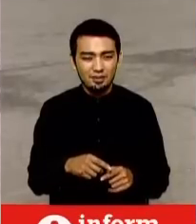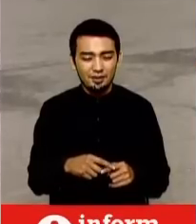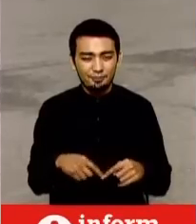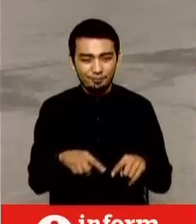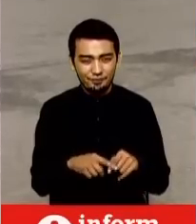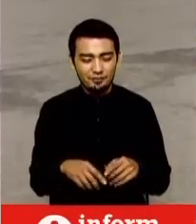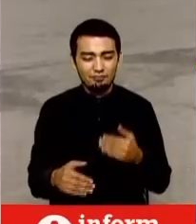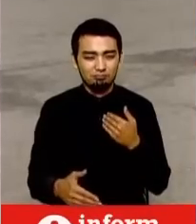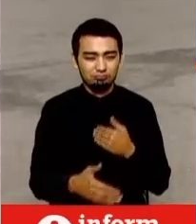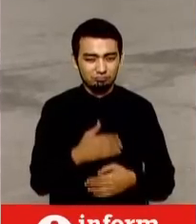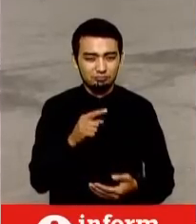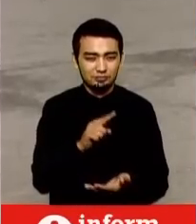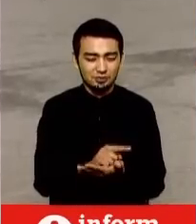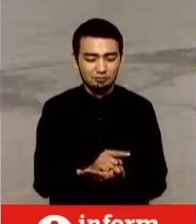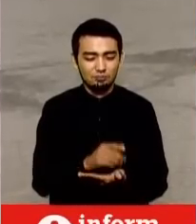адамдар